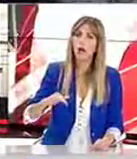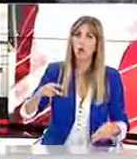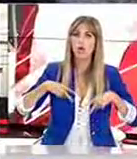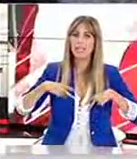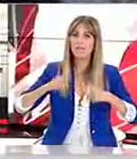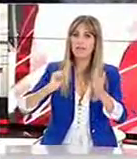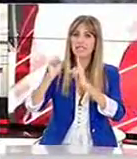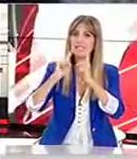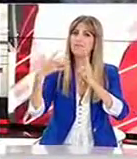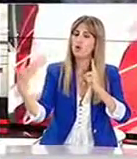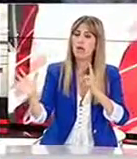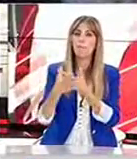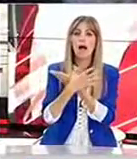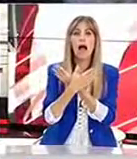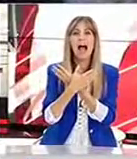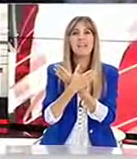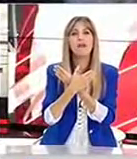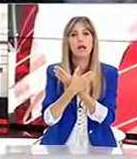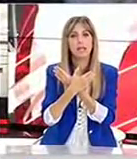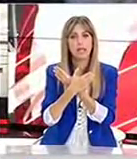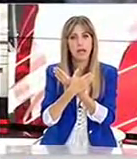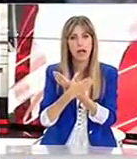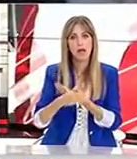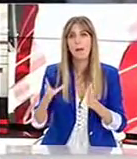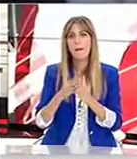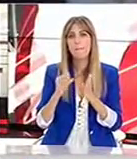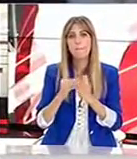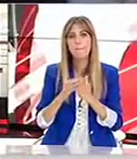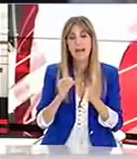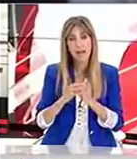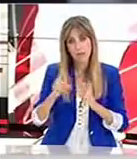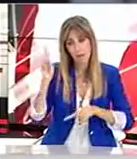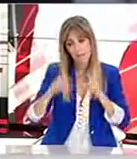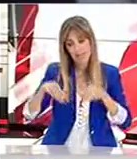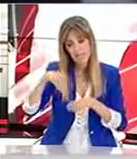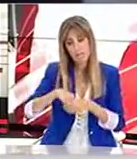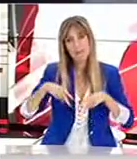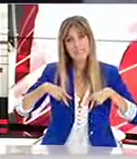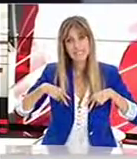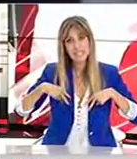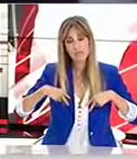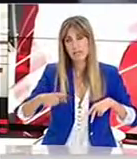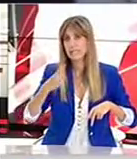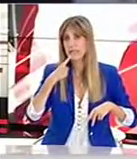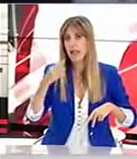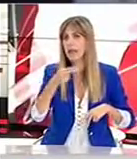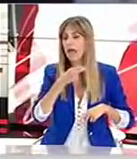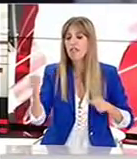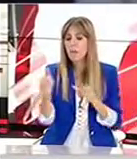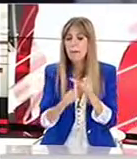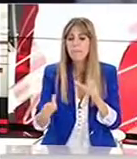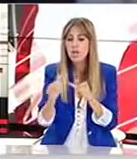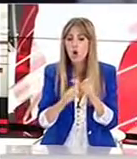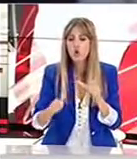ετών. Για την Ελλάδα, τσάμικο ζήτημα έχει διατυπωθεί από κυβερνητικά χείλη ότι δεν υφίσταται. Όμως στη γείτονα χώρα δεν λείπουν